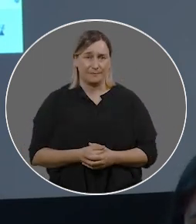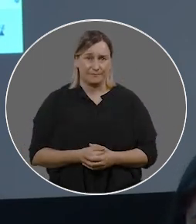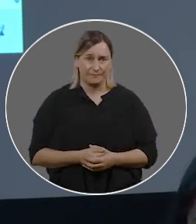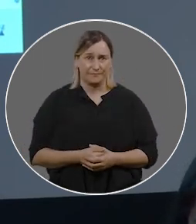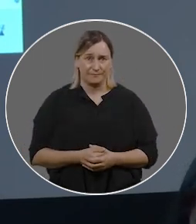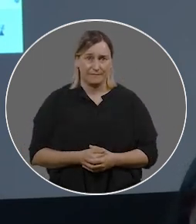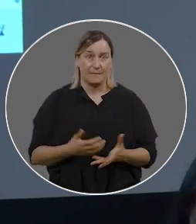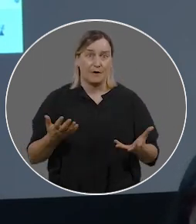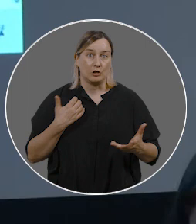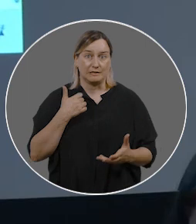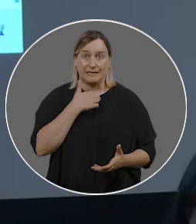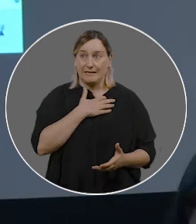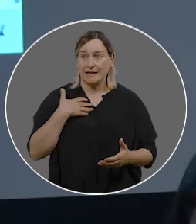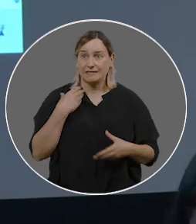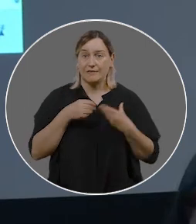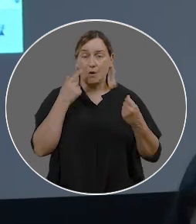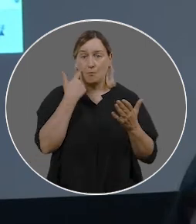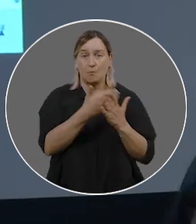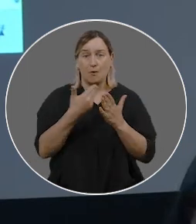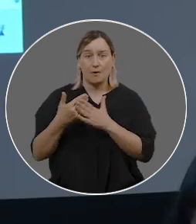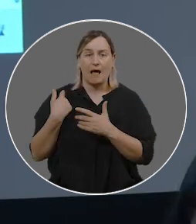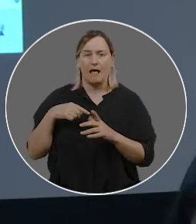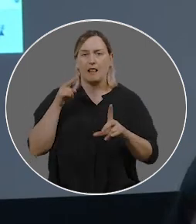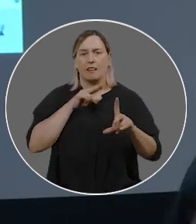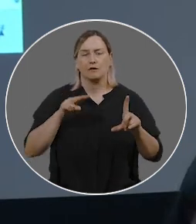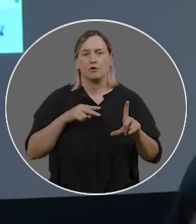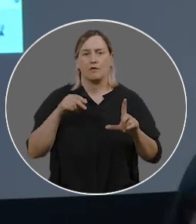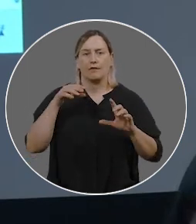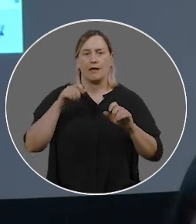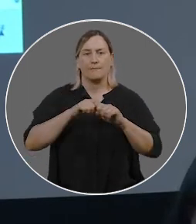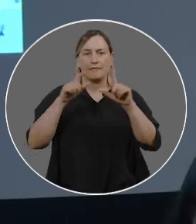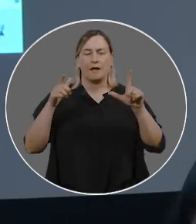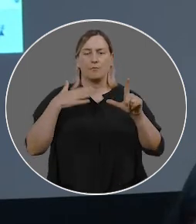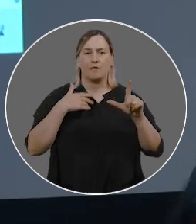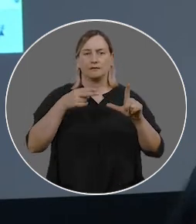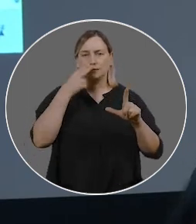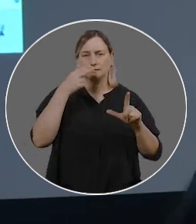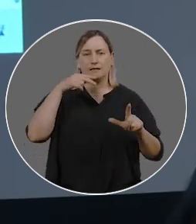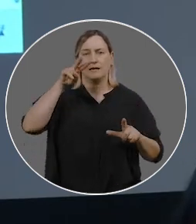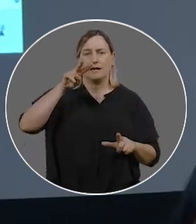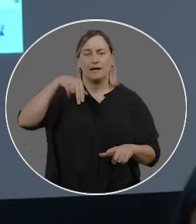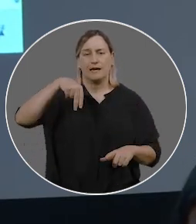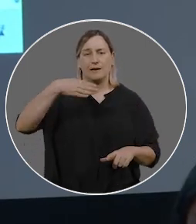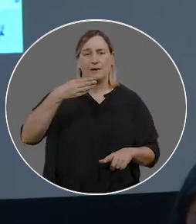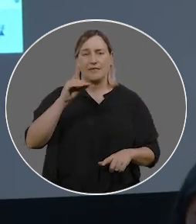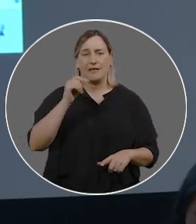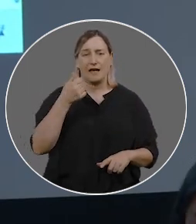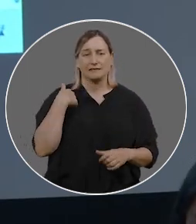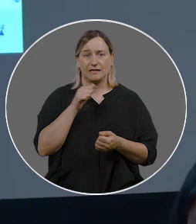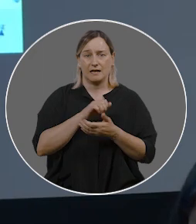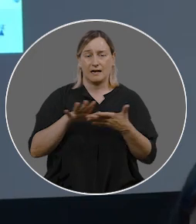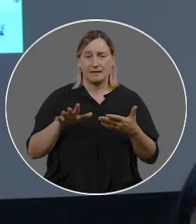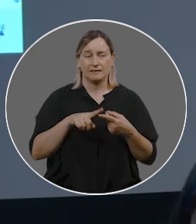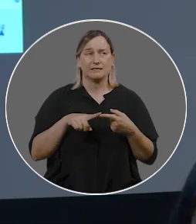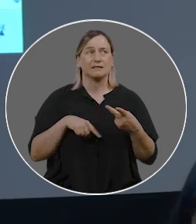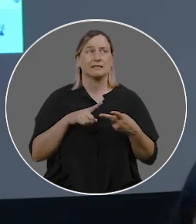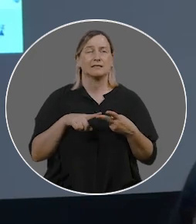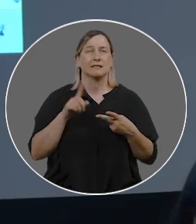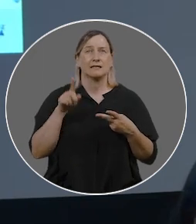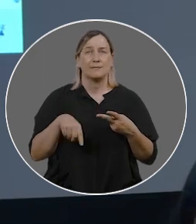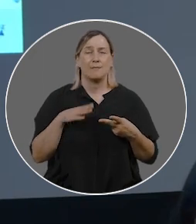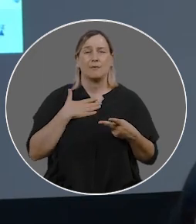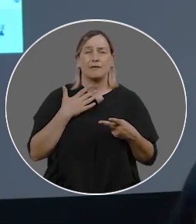si el que vols és fer proves, hi ha lectors de pantalla que et pots instal·lar, aquest de l'NVDA és gratuït. D'acord. I també pots